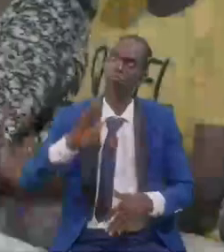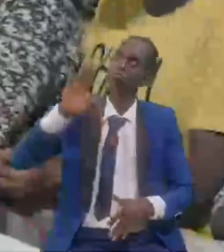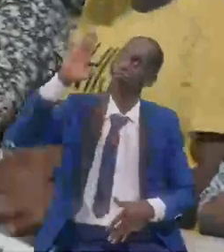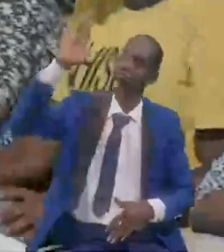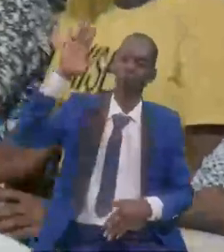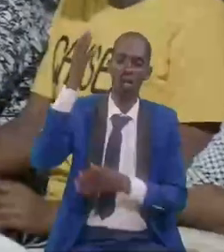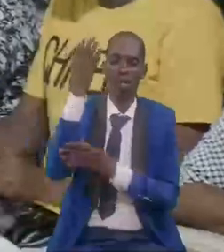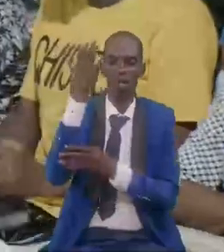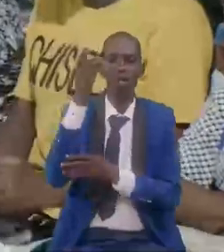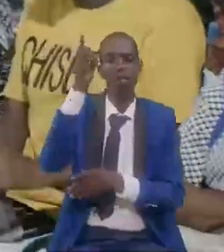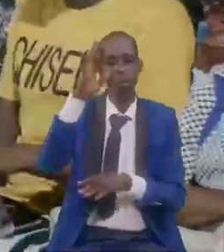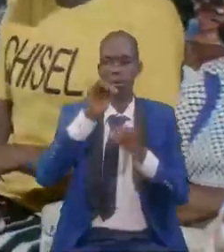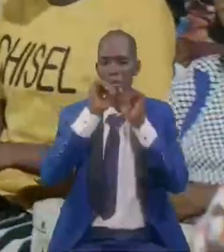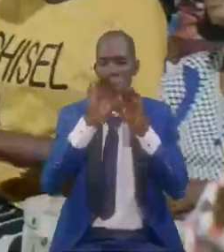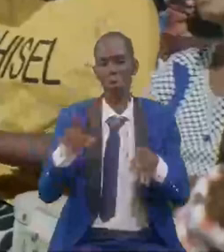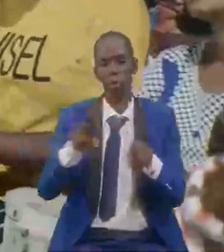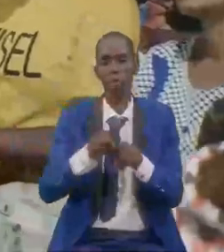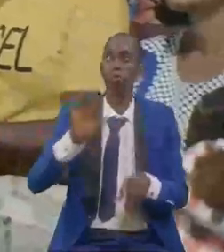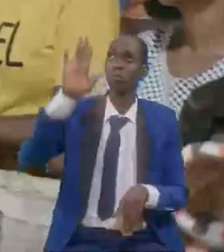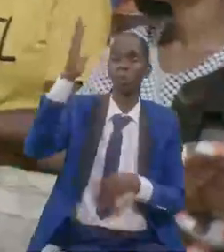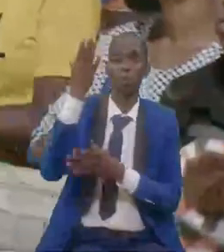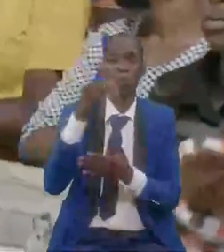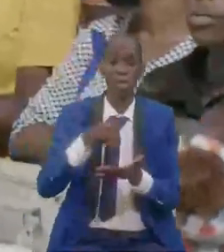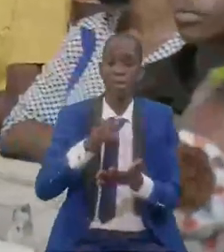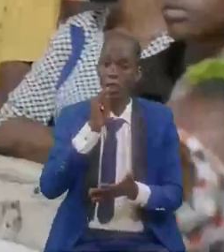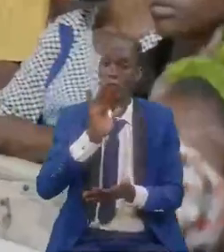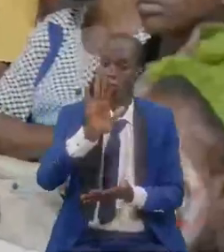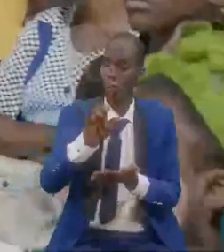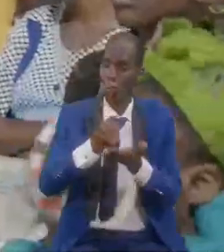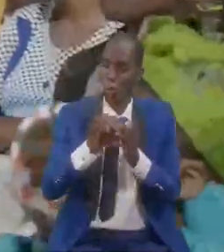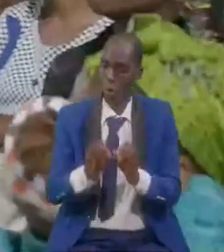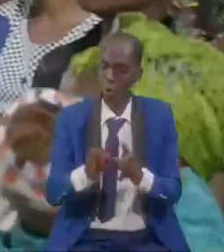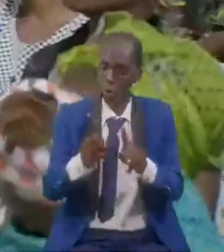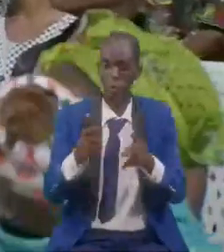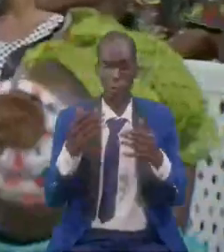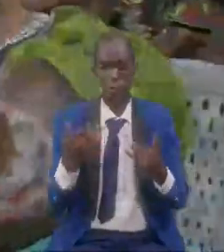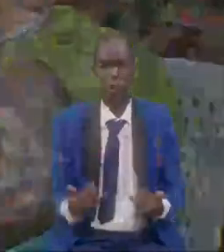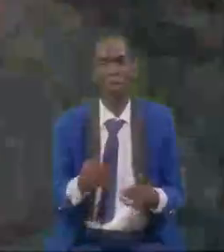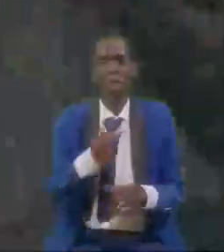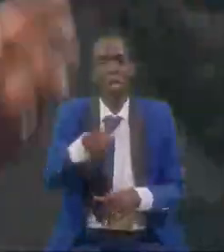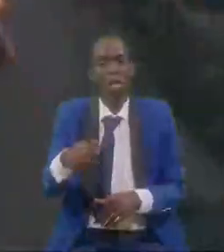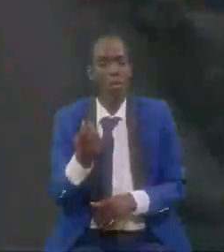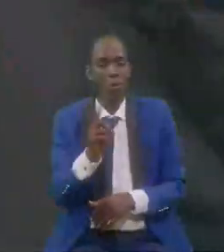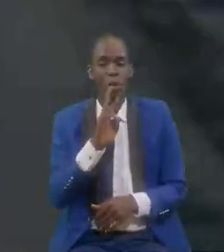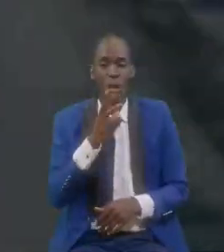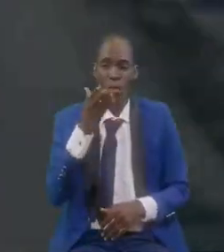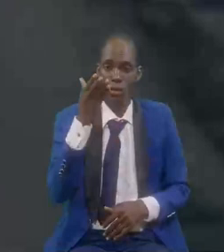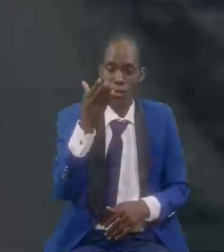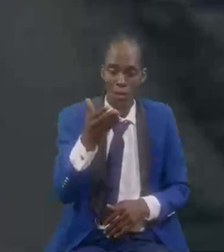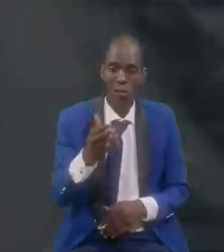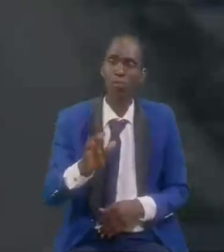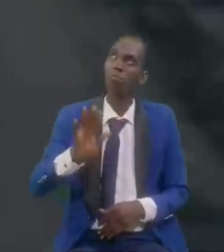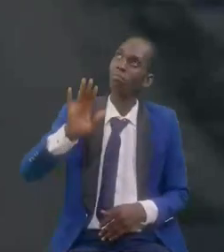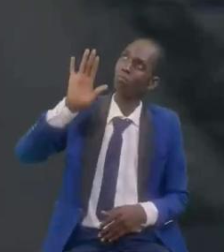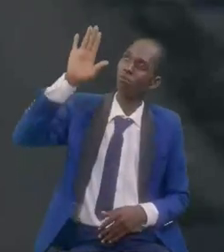là-bas. C'est ta chance, c'est ton opportunité maintenant. Lève ta main là où tu es, à droite, à gauche, au milieu, derrière là-bas. Où